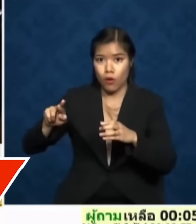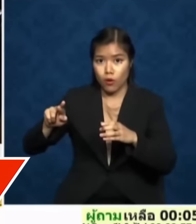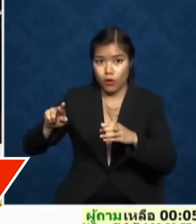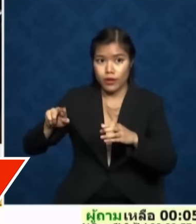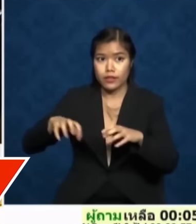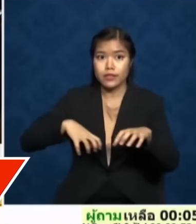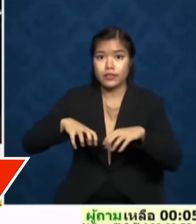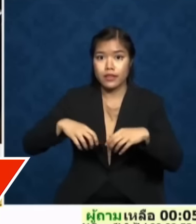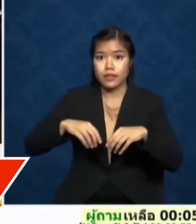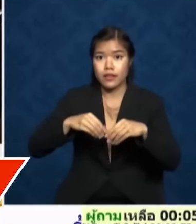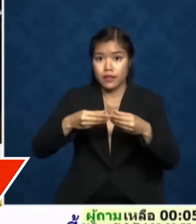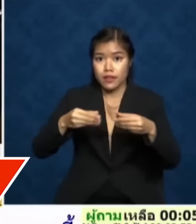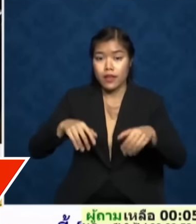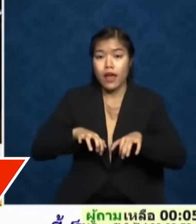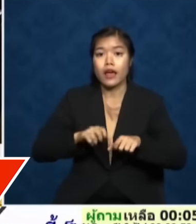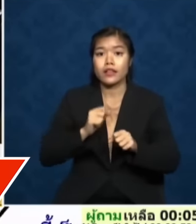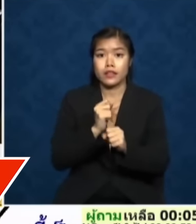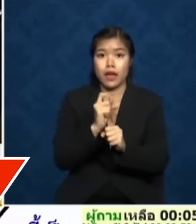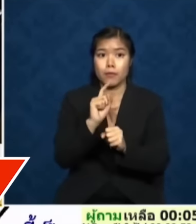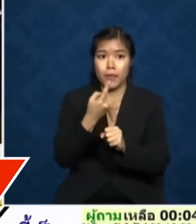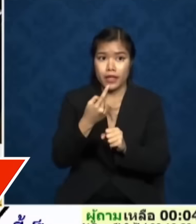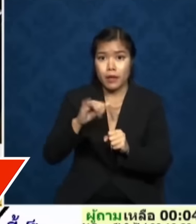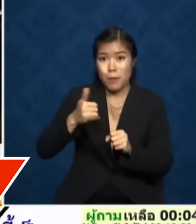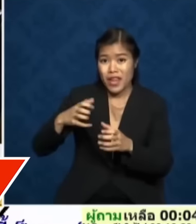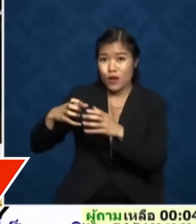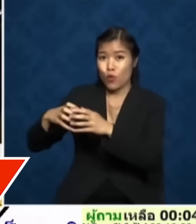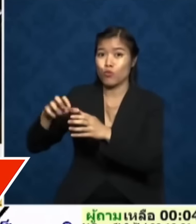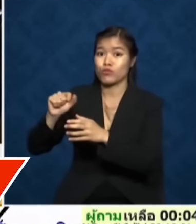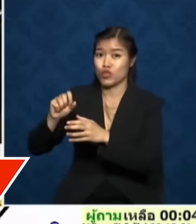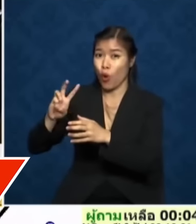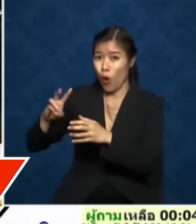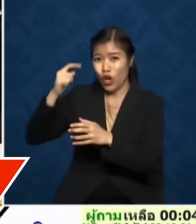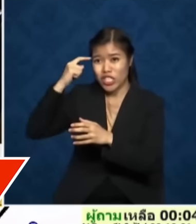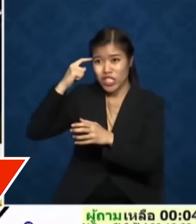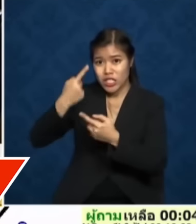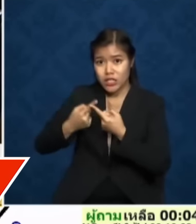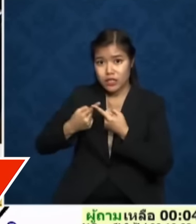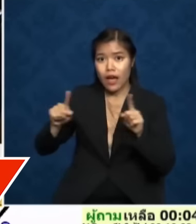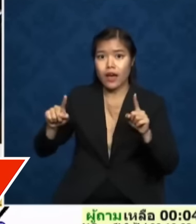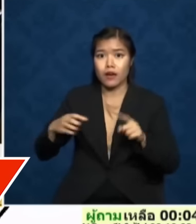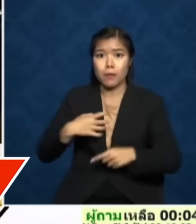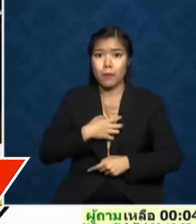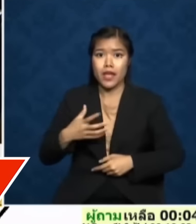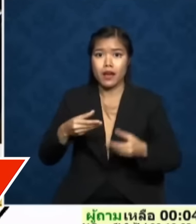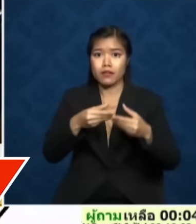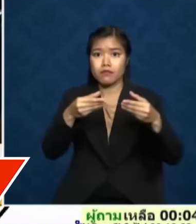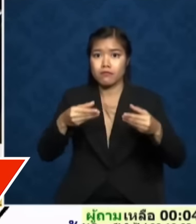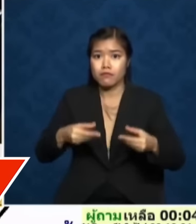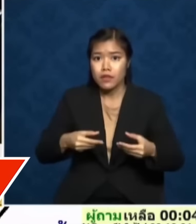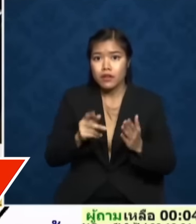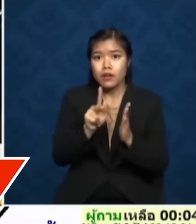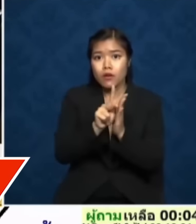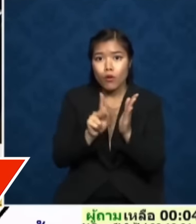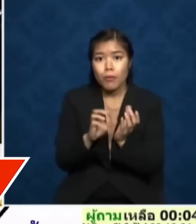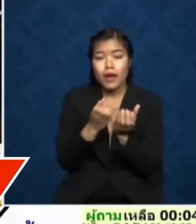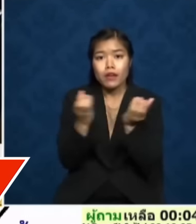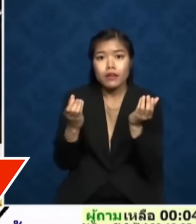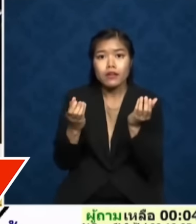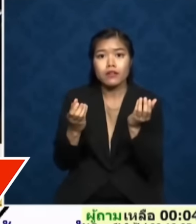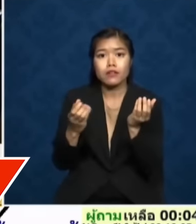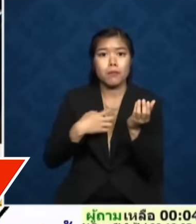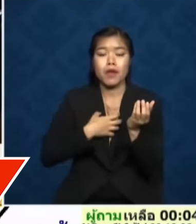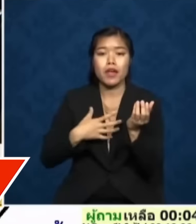นะครับบางฝักบางฝ่ายรวมถึงส.ว.อาจจะไม่เห็นชอบในการจัดทำรัฐธรรมนูญใหม่โดยส.ส.ร.ก็ได้นะครับเพราะอ้าง